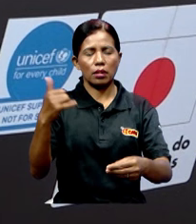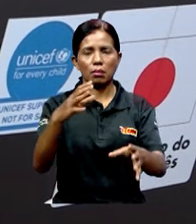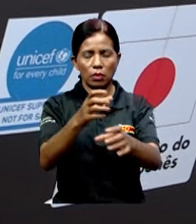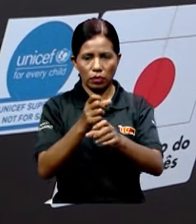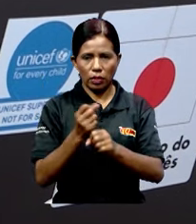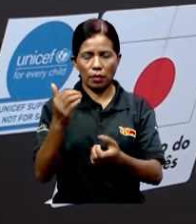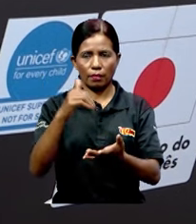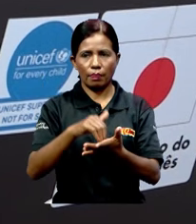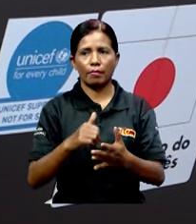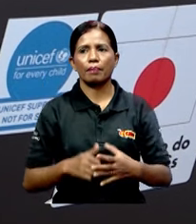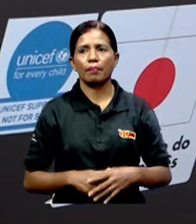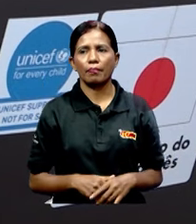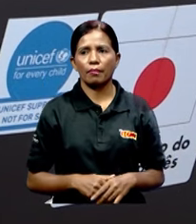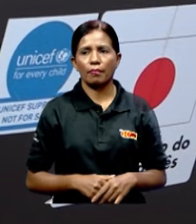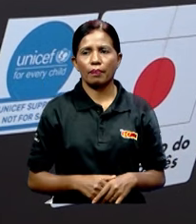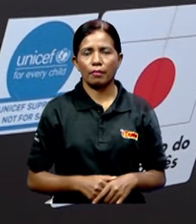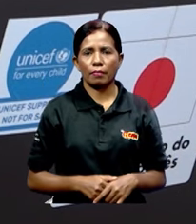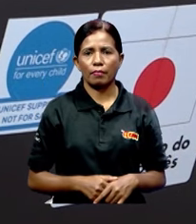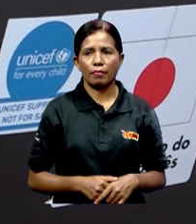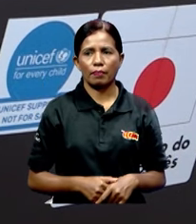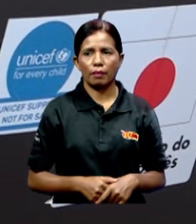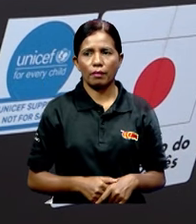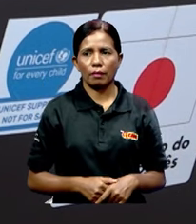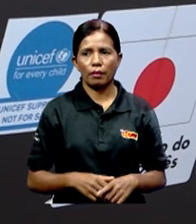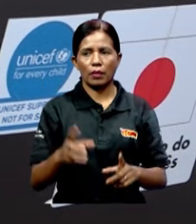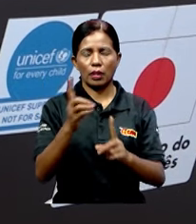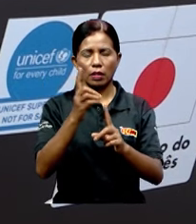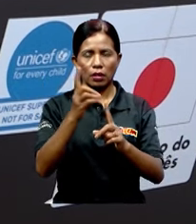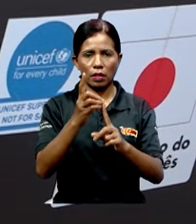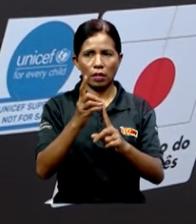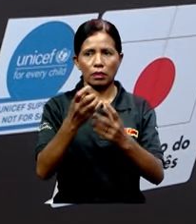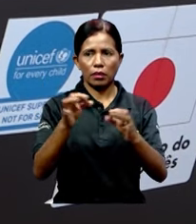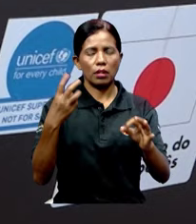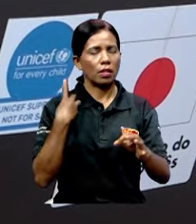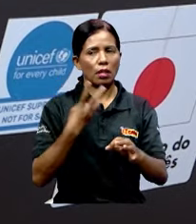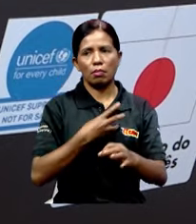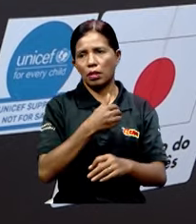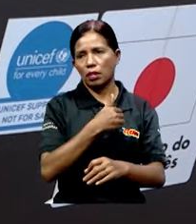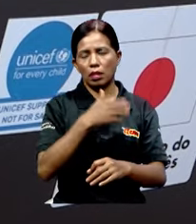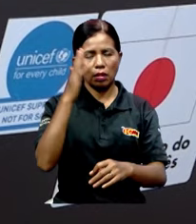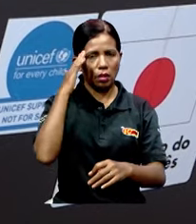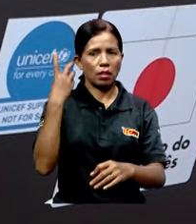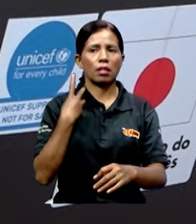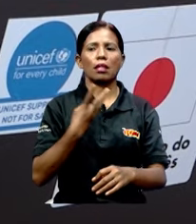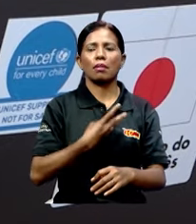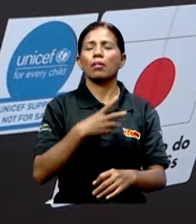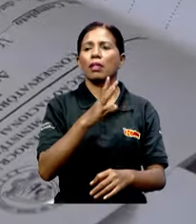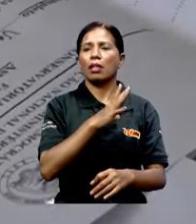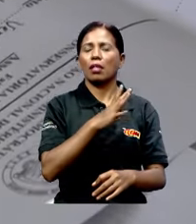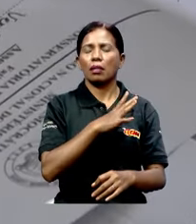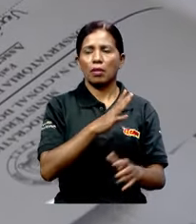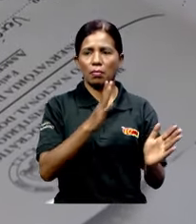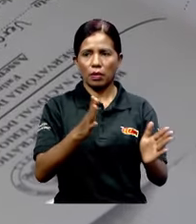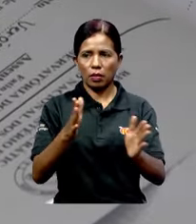se produz fila fali e broto original. Data fixo nemak ami sirau katene, ami heindet, am proseso